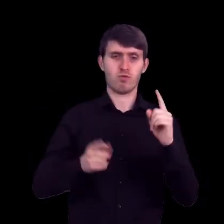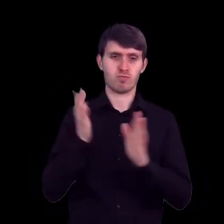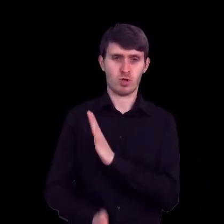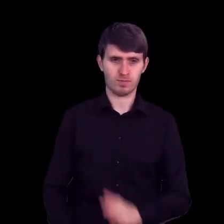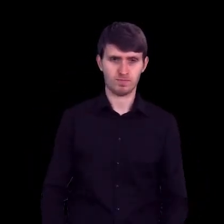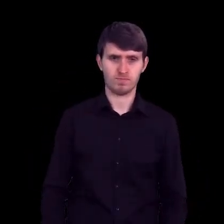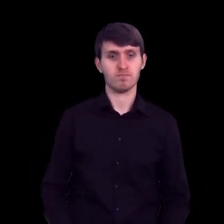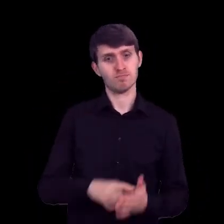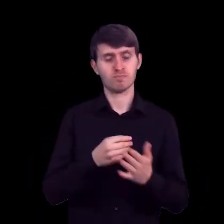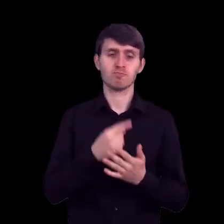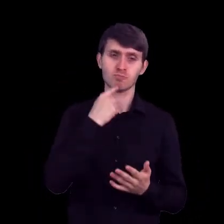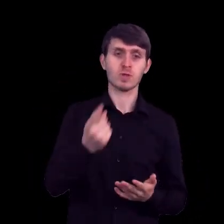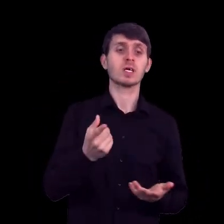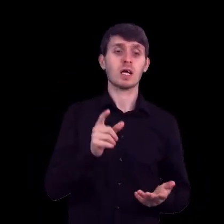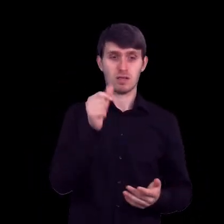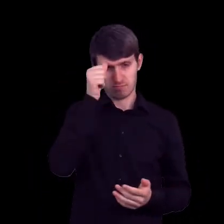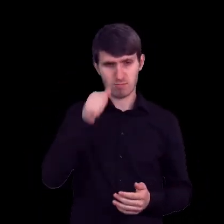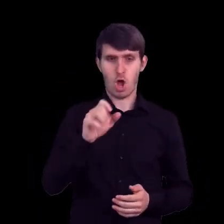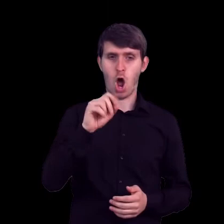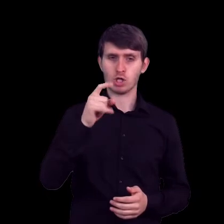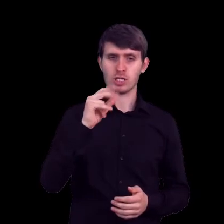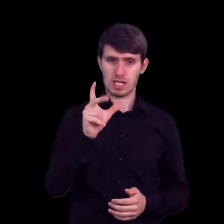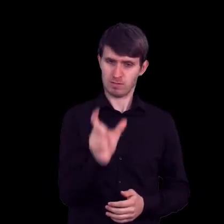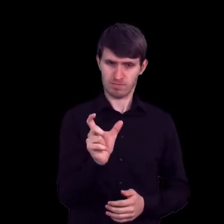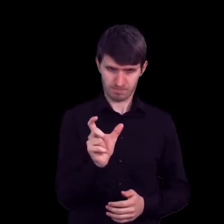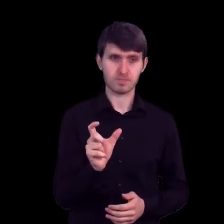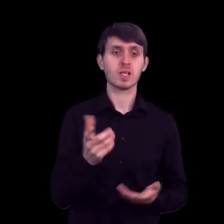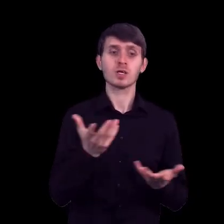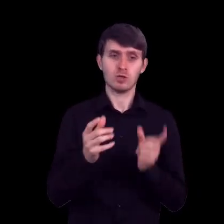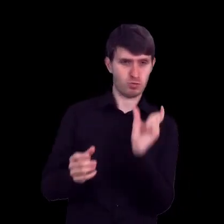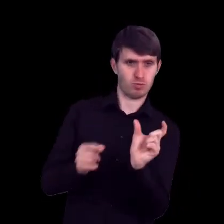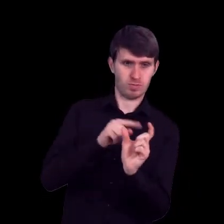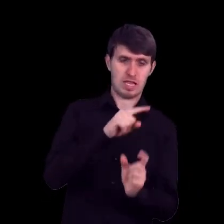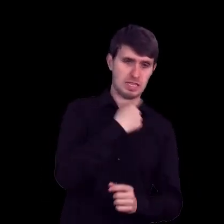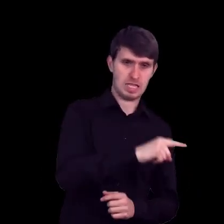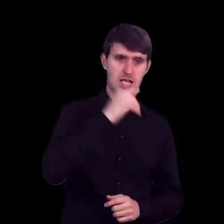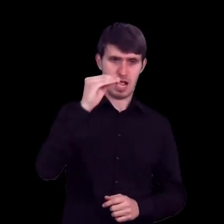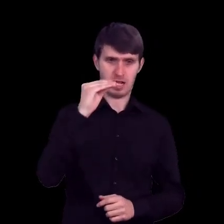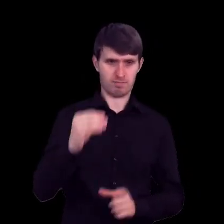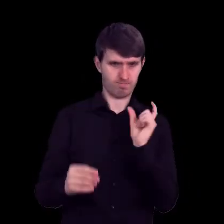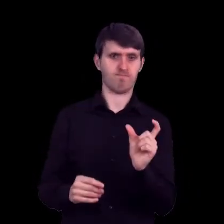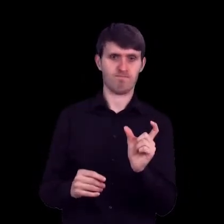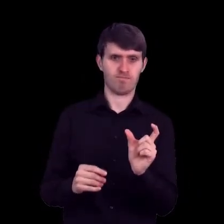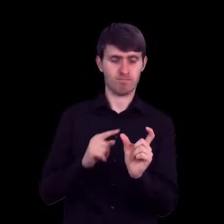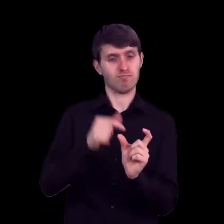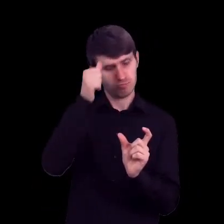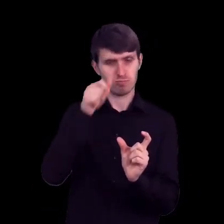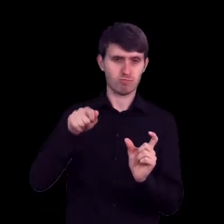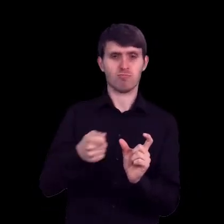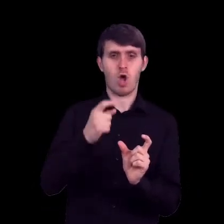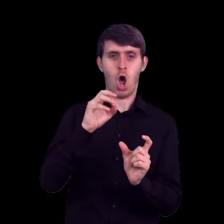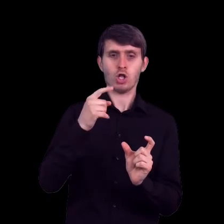Powiedzmy, że jeden odcinek jest tu. Oznaczmy punkty. Były już ABC, więc niech będą D i E.